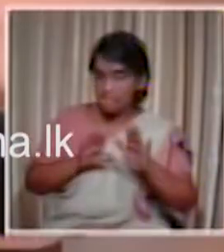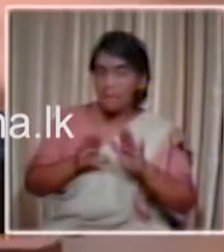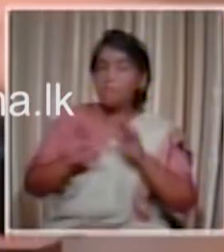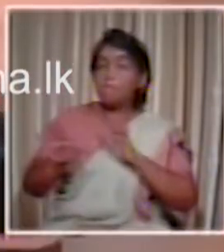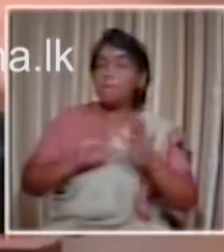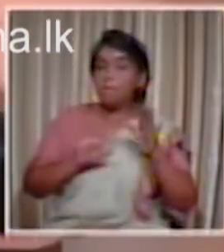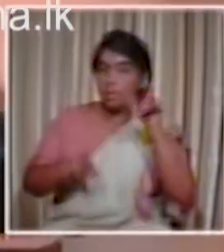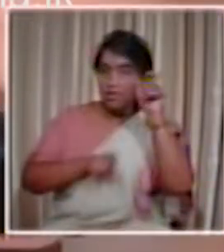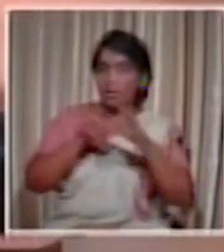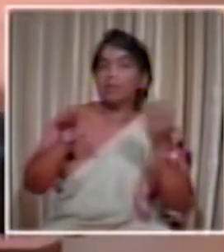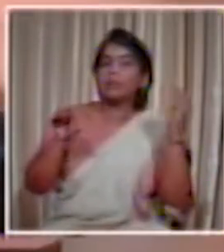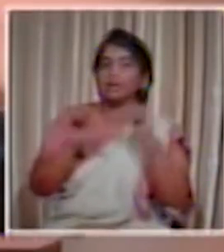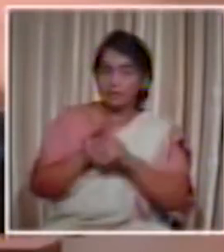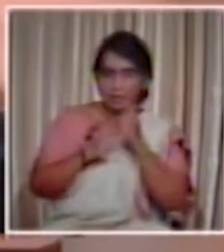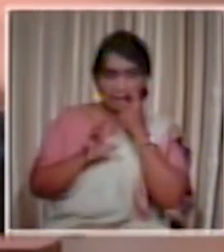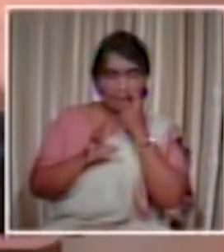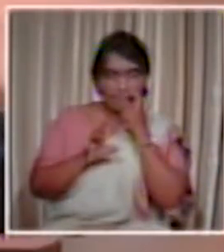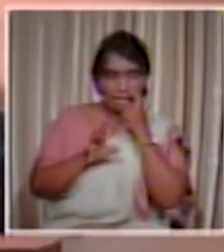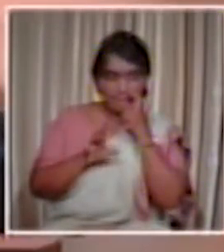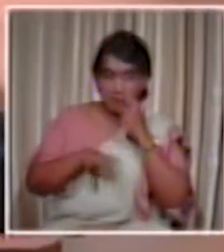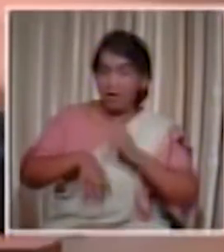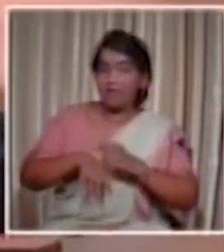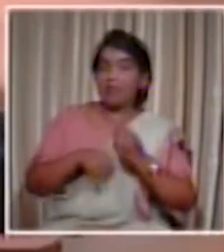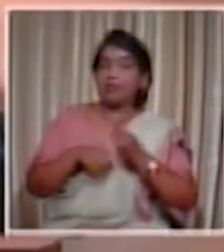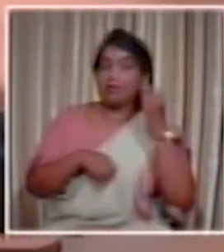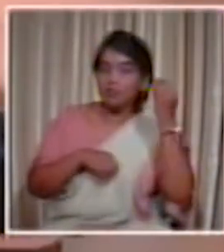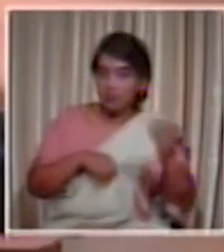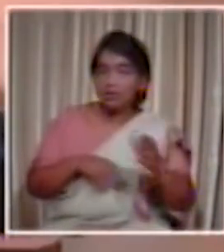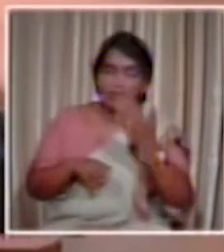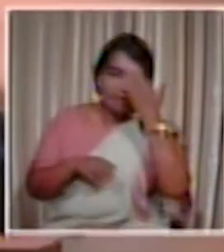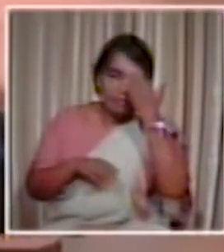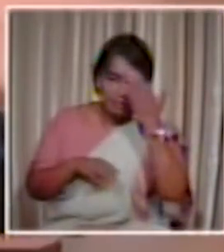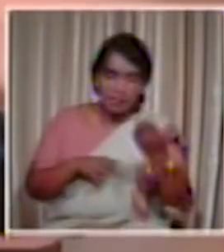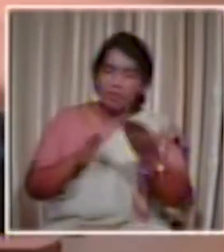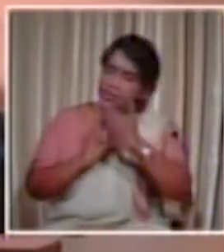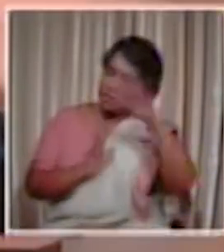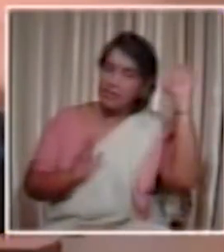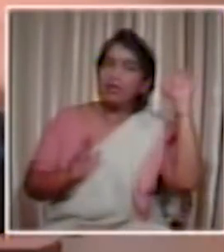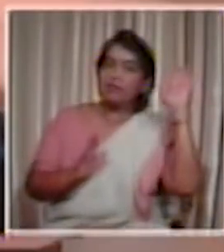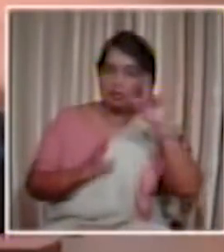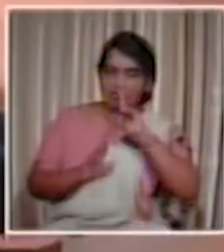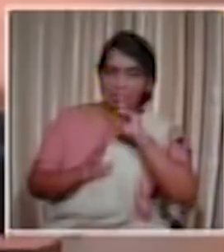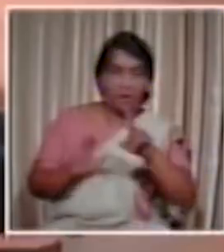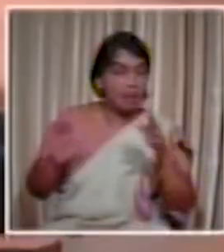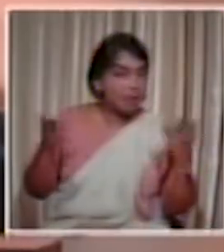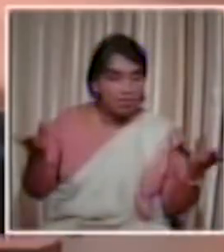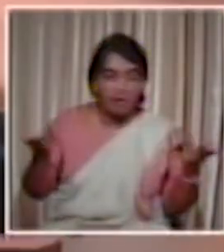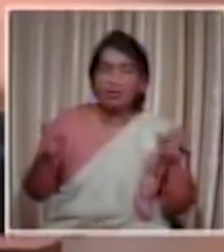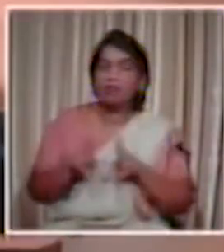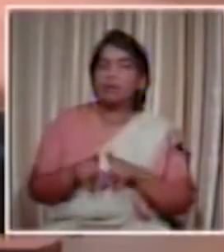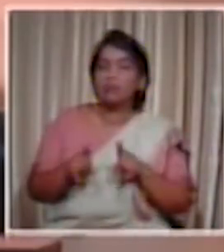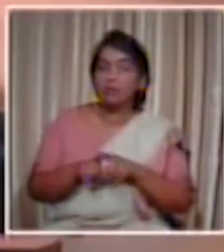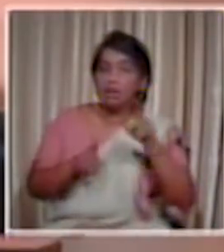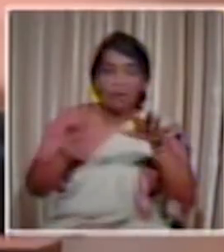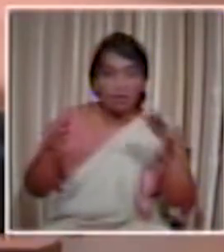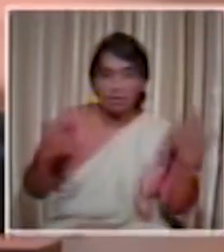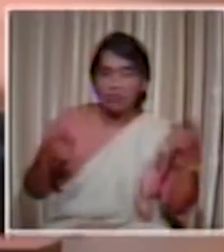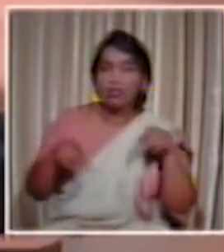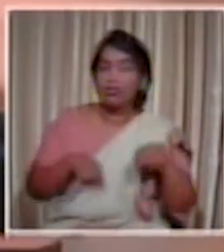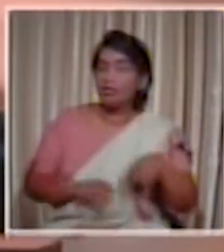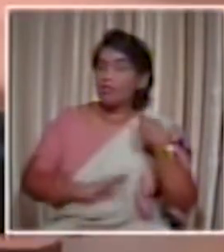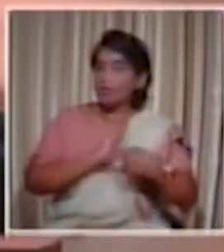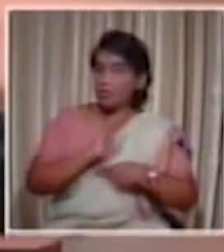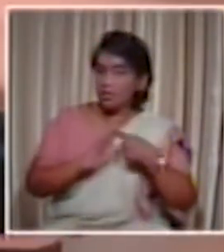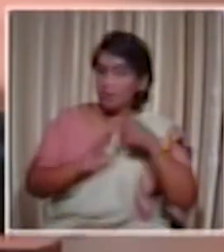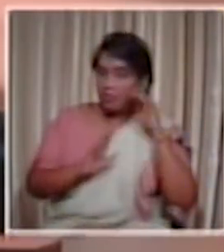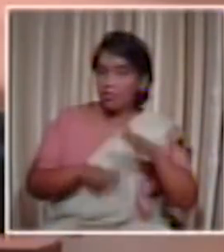අන්තර්කාලීන පාලනයක් පිහිටුවීම සඳහා අවස්ථාව සලසලා දීලා කරුණාකරලා බැහැලා යන්න කියලා ඉල්ලනවා එහෙම නොකොලොත් මේ රටේ